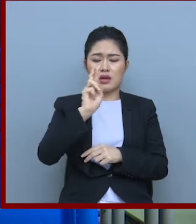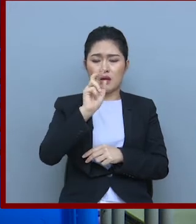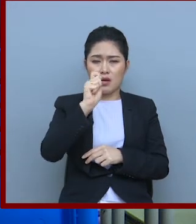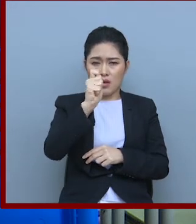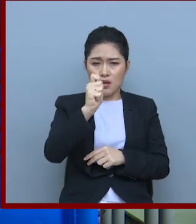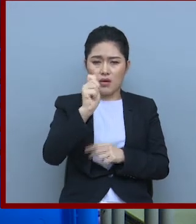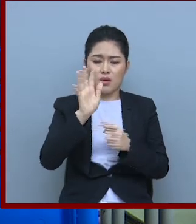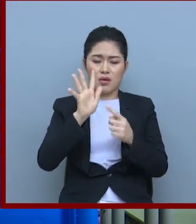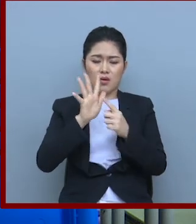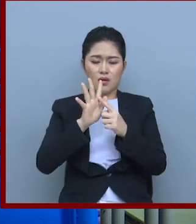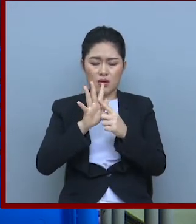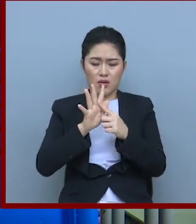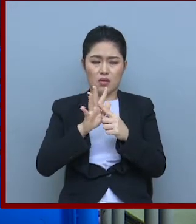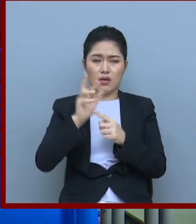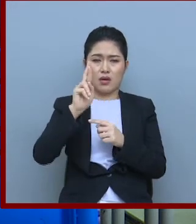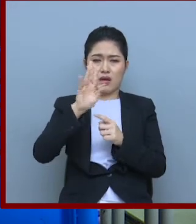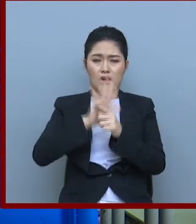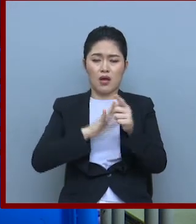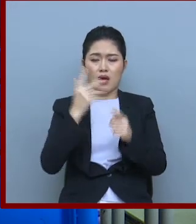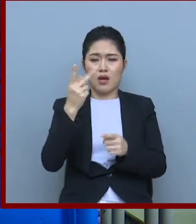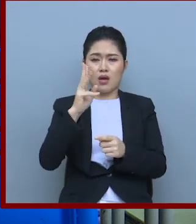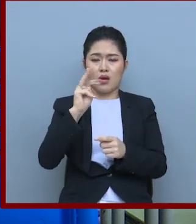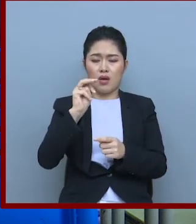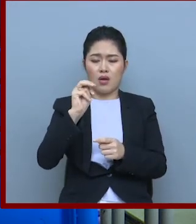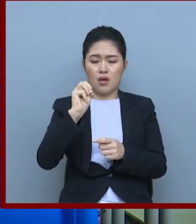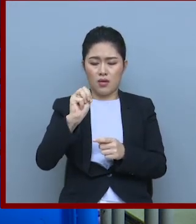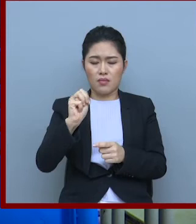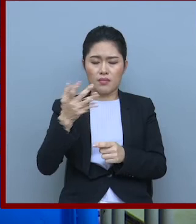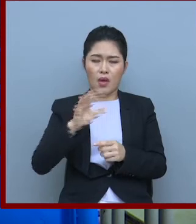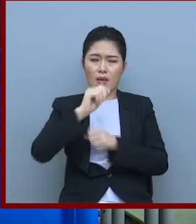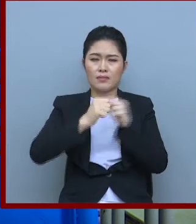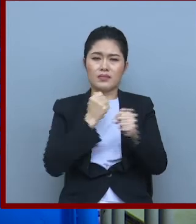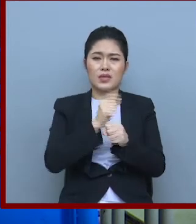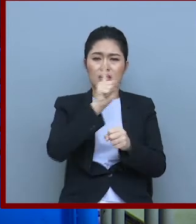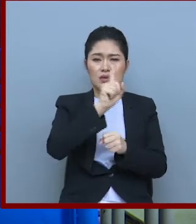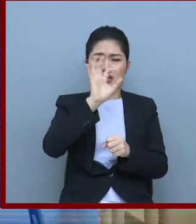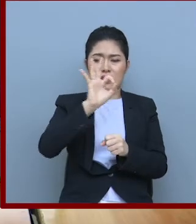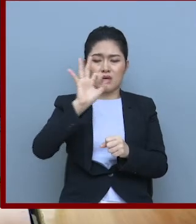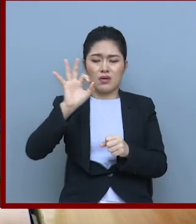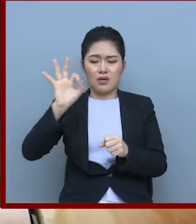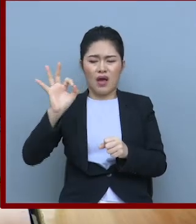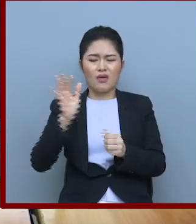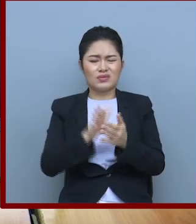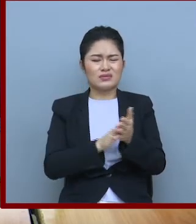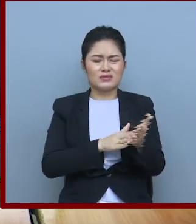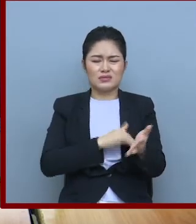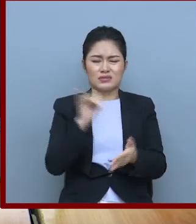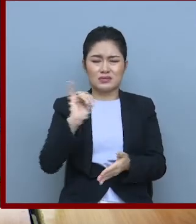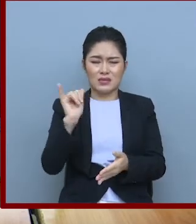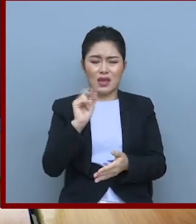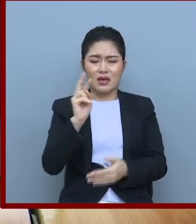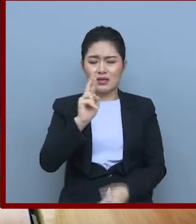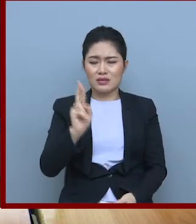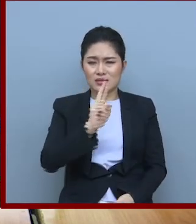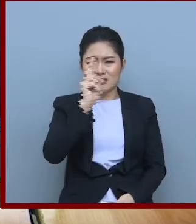นผู้คิดค้นนะครับเมื่อคริสต์ศักราชที่1999นะครับอันนี้ก็ไม่นานมานี้นะครับ